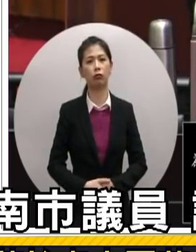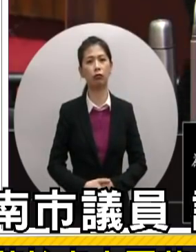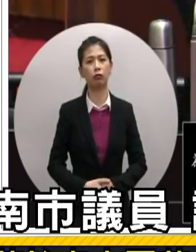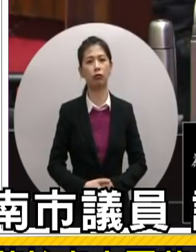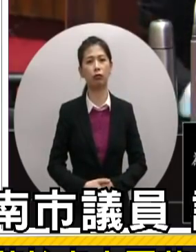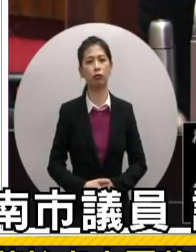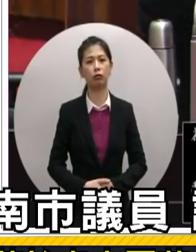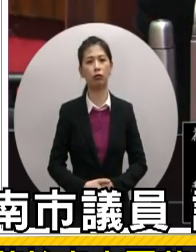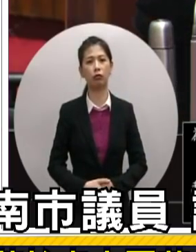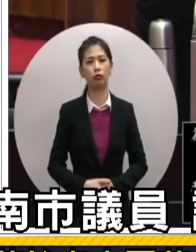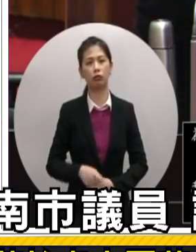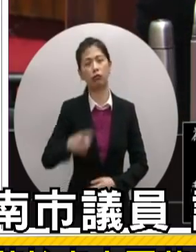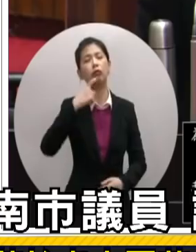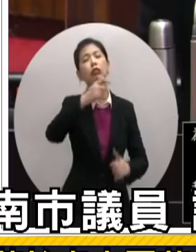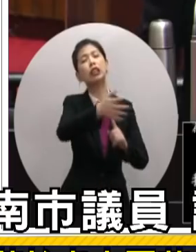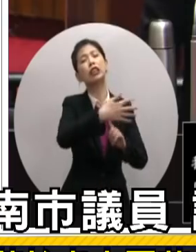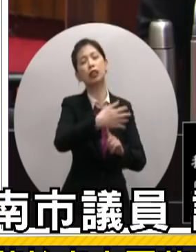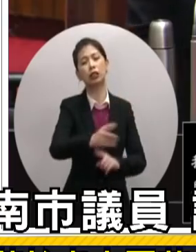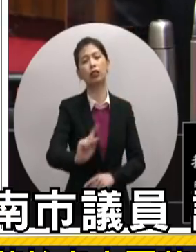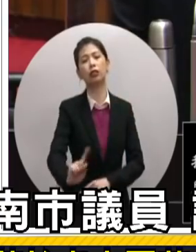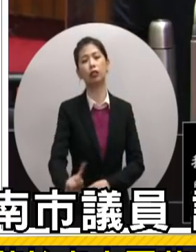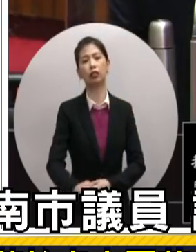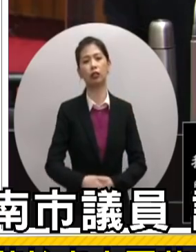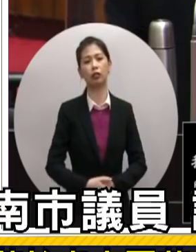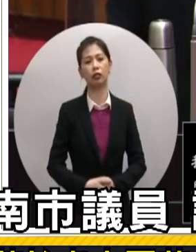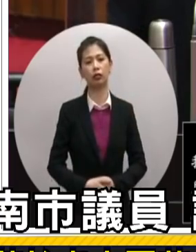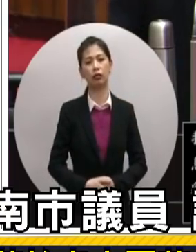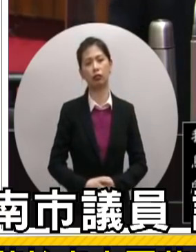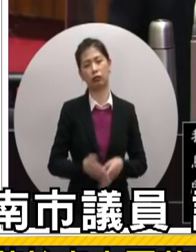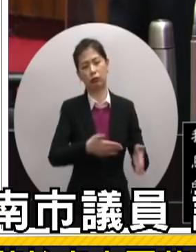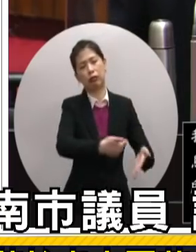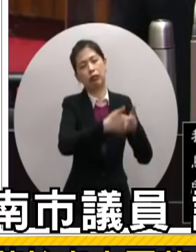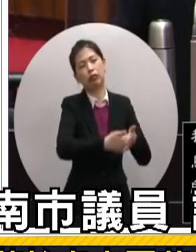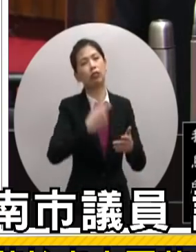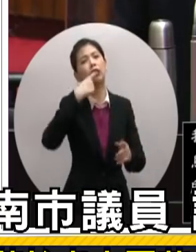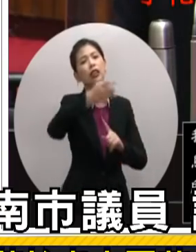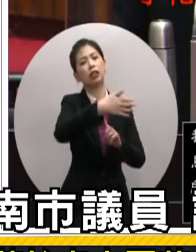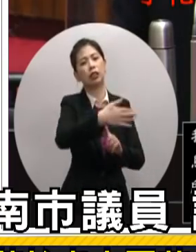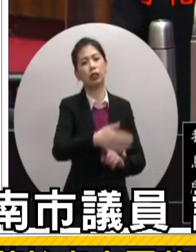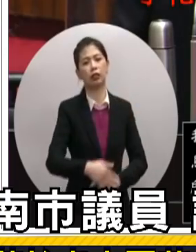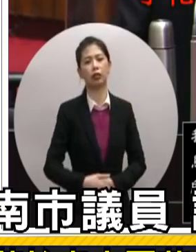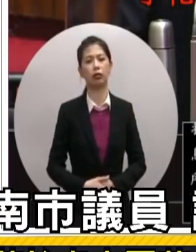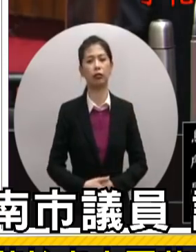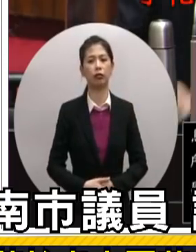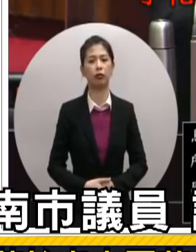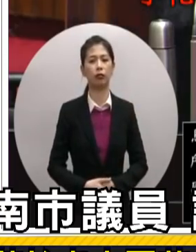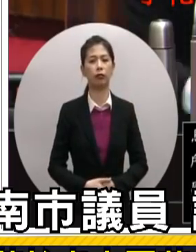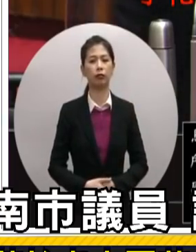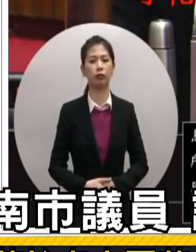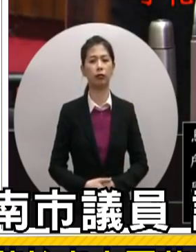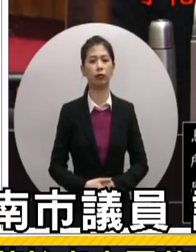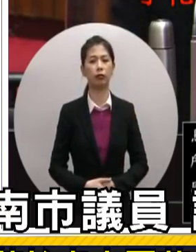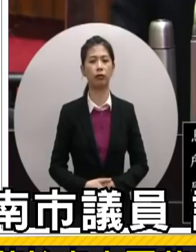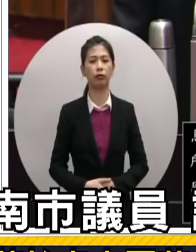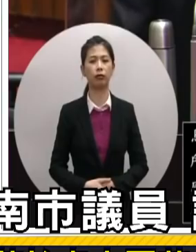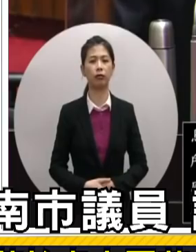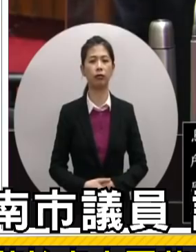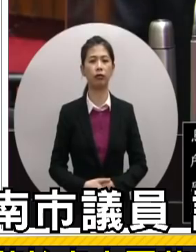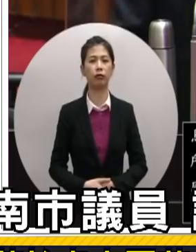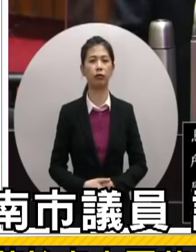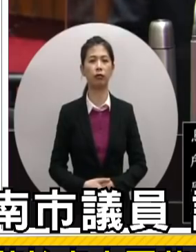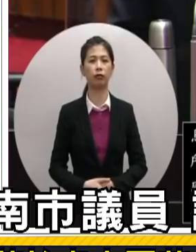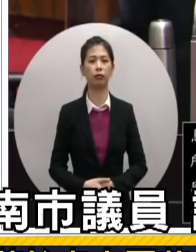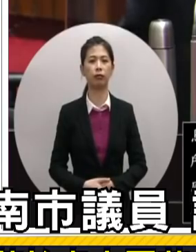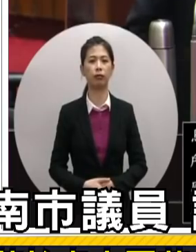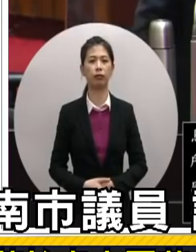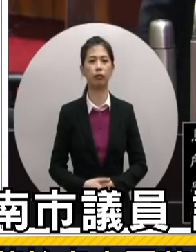情感。当国家有危机的时候，你让大家来团结，不可能。好，那我们告诉你说，今日乌克兰可能会变